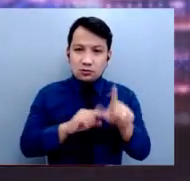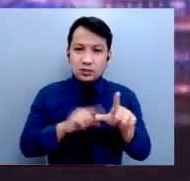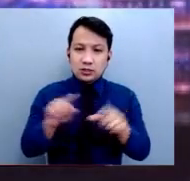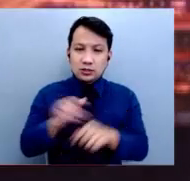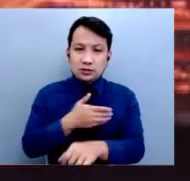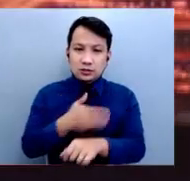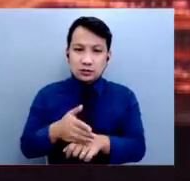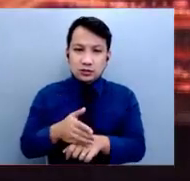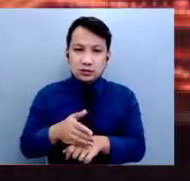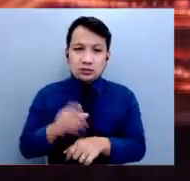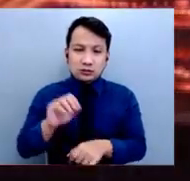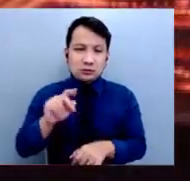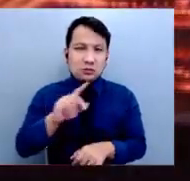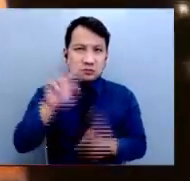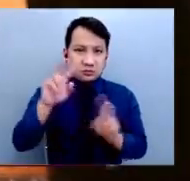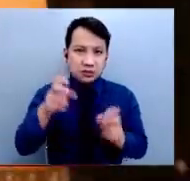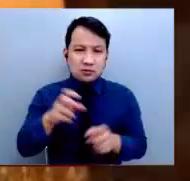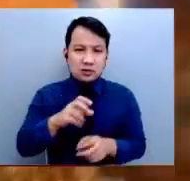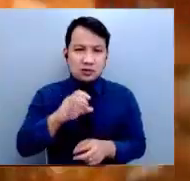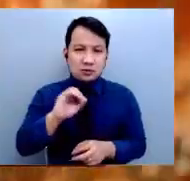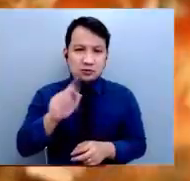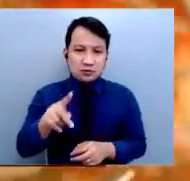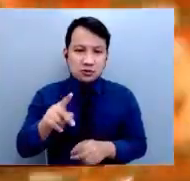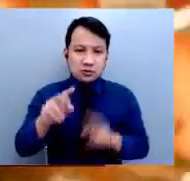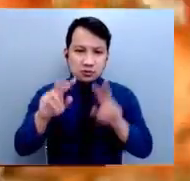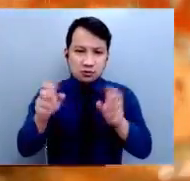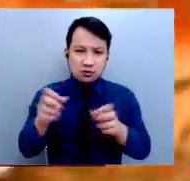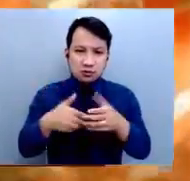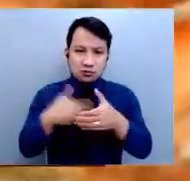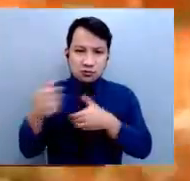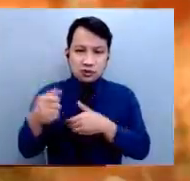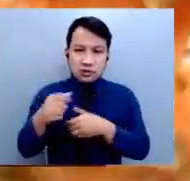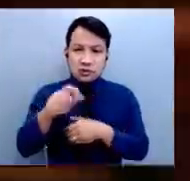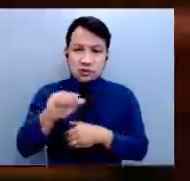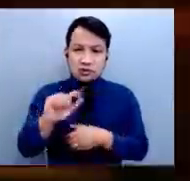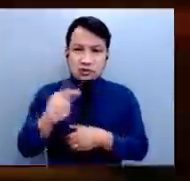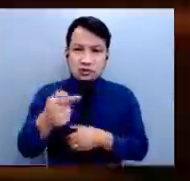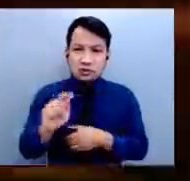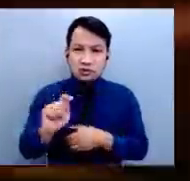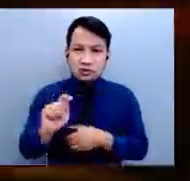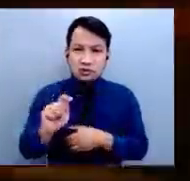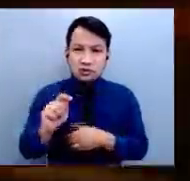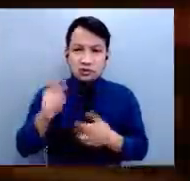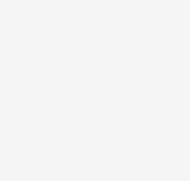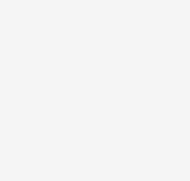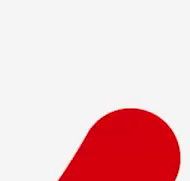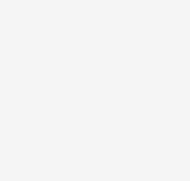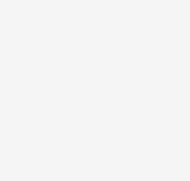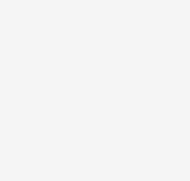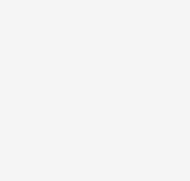It's Okay. Noong August 2021, umalis siya ng AGT dahil sa lumalalang kondisyon.